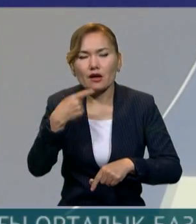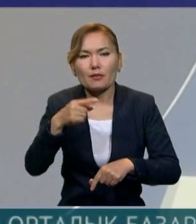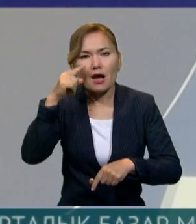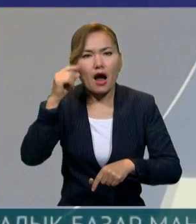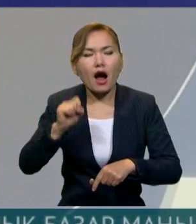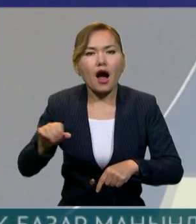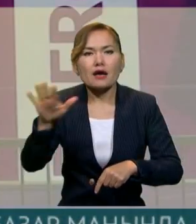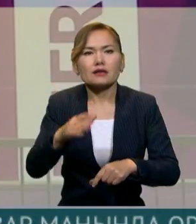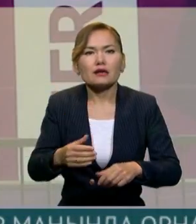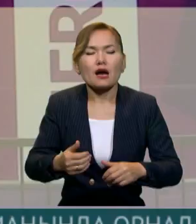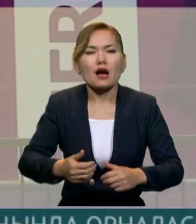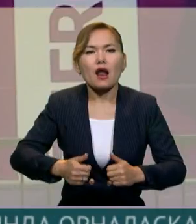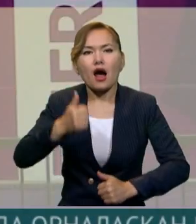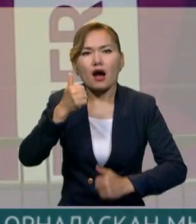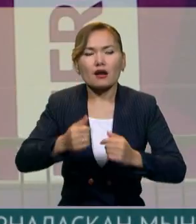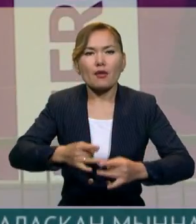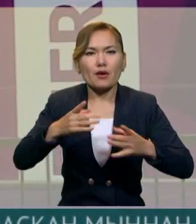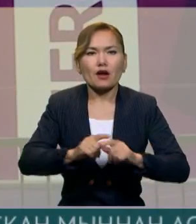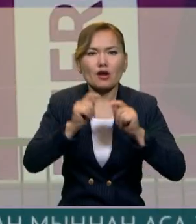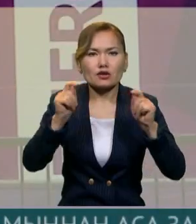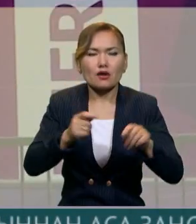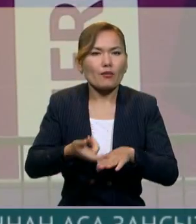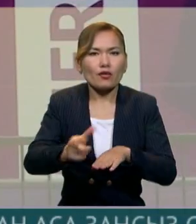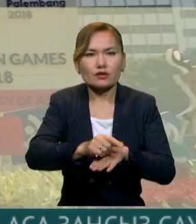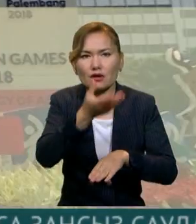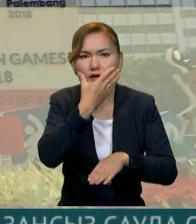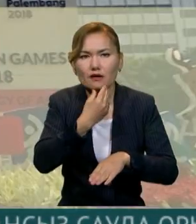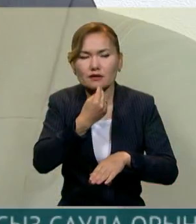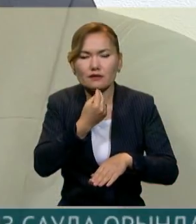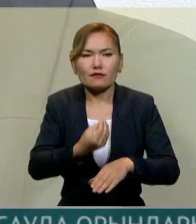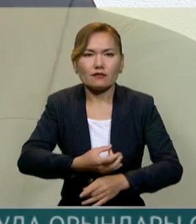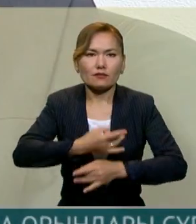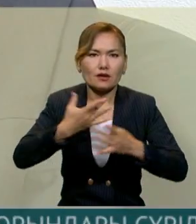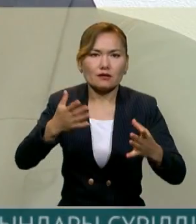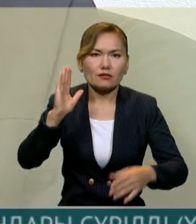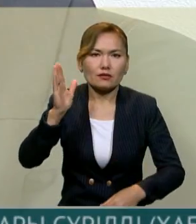ашылу салтанаты келген жұртты таңдай қақтырмақ.